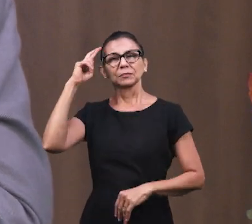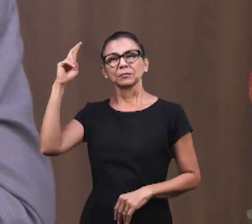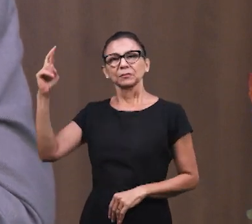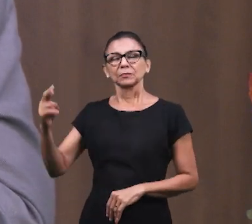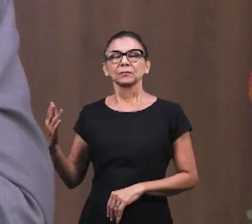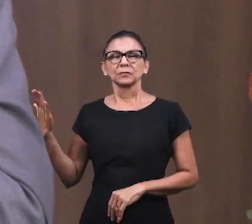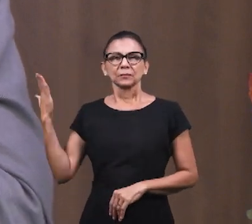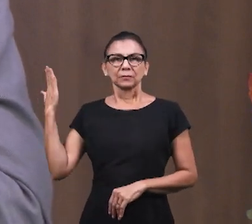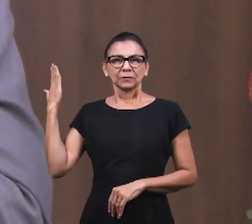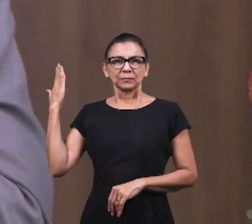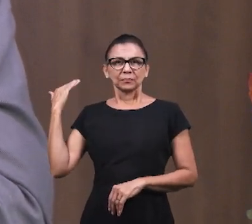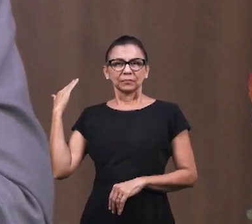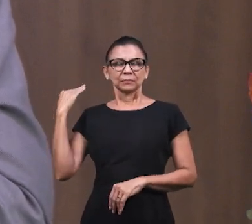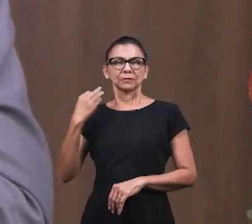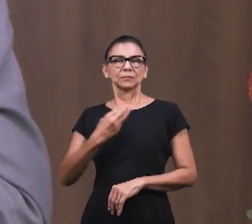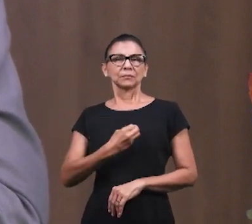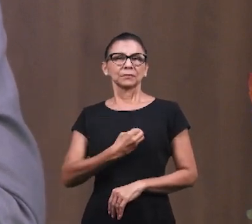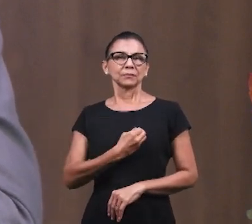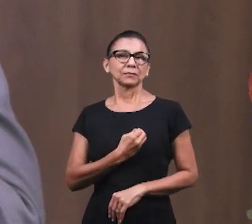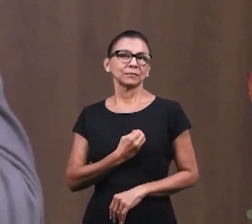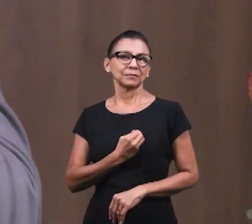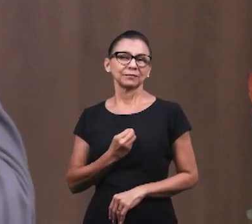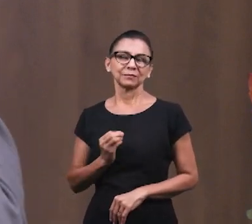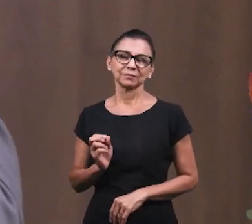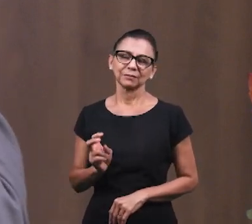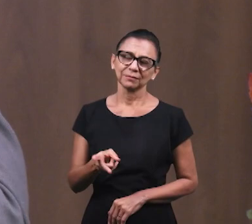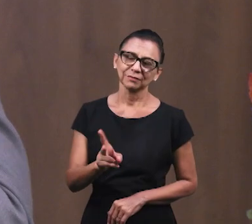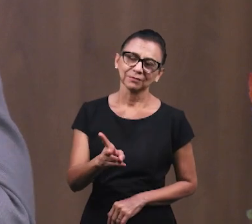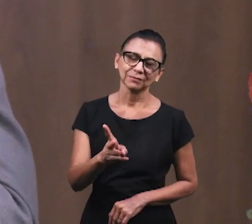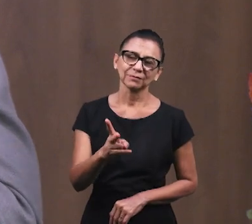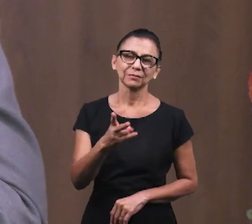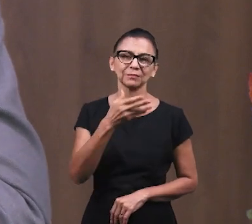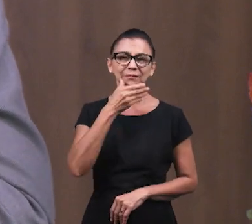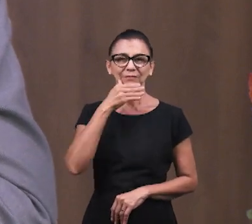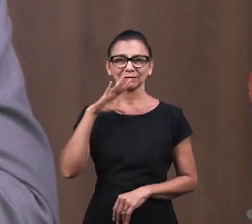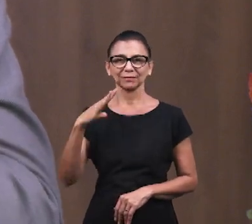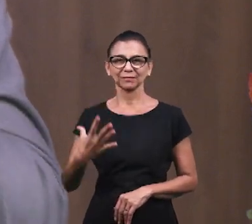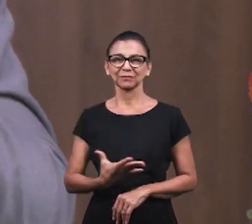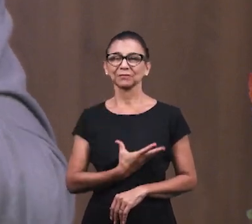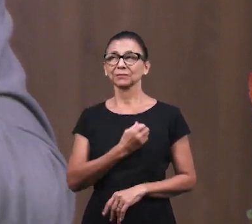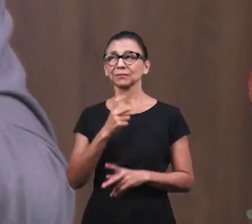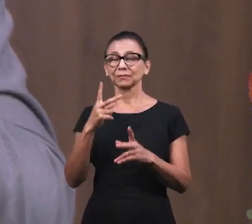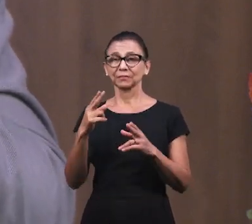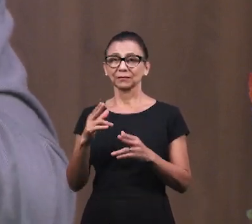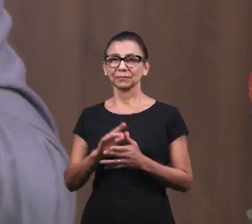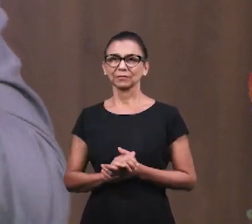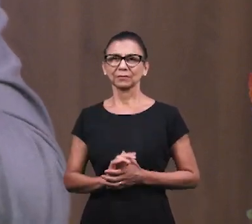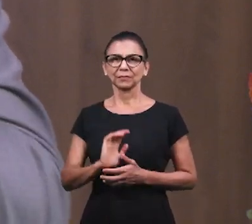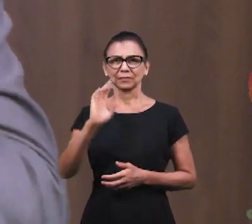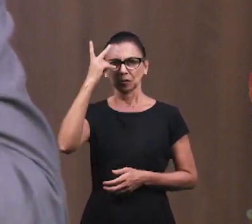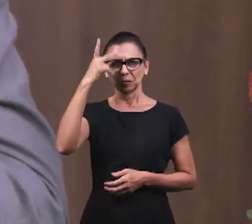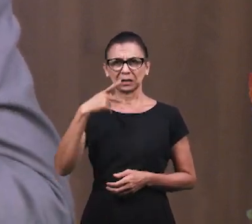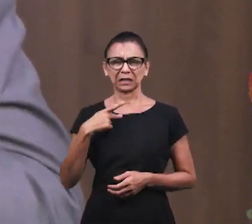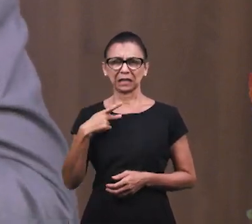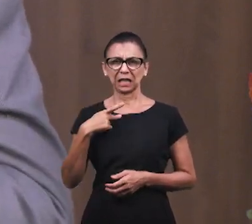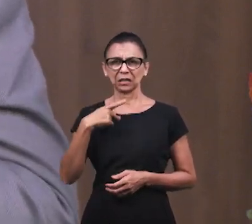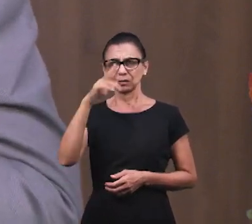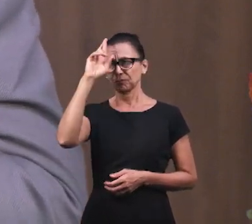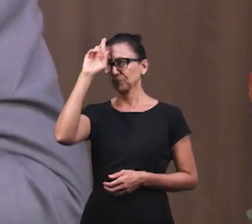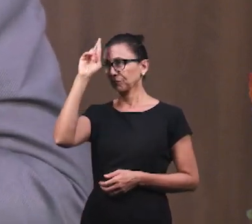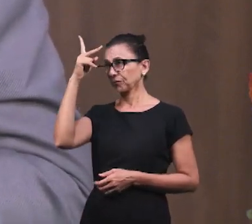Loué soit le nom du Seigneur notre Dieu. Hier, aujourd'hui, pour toujours, le Sauveur est le même.